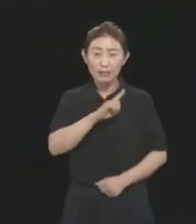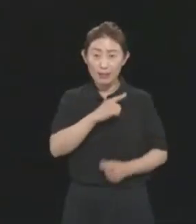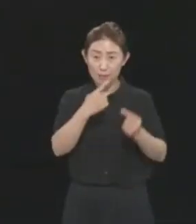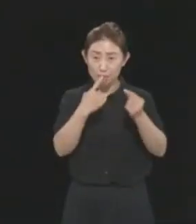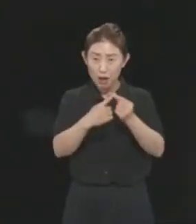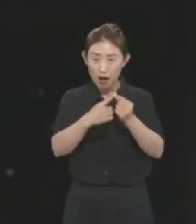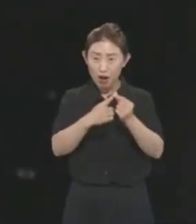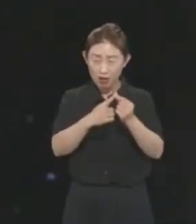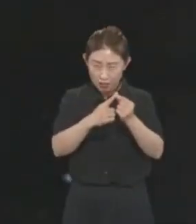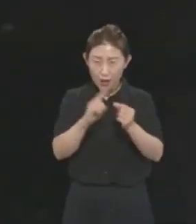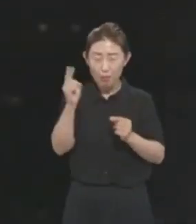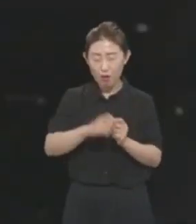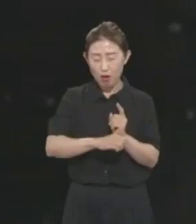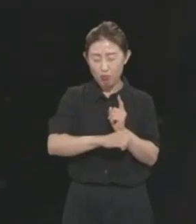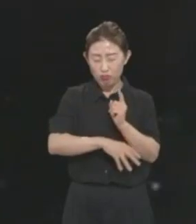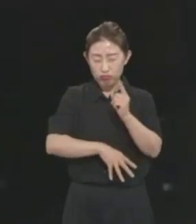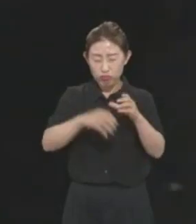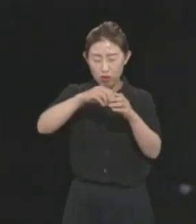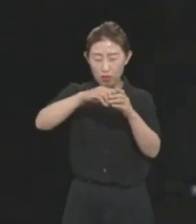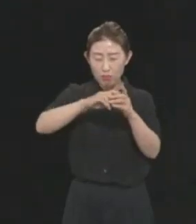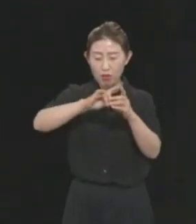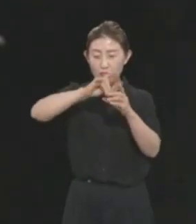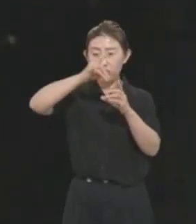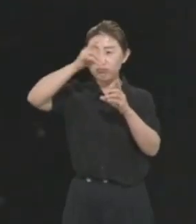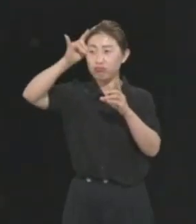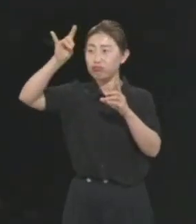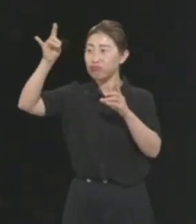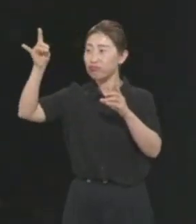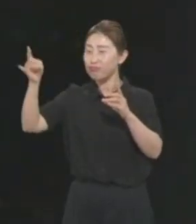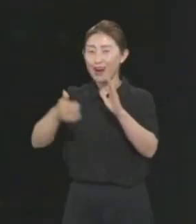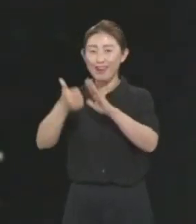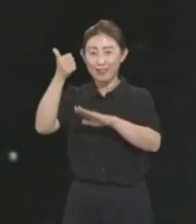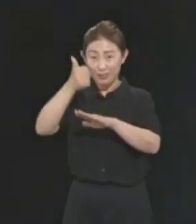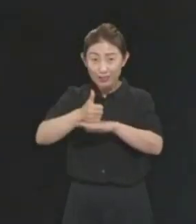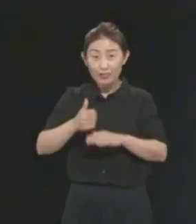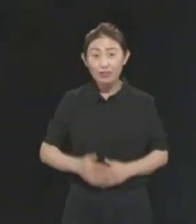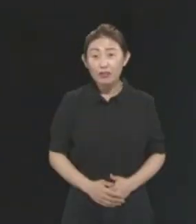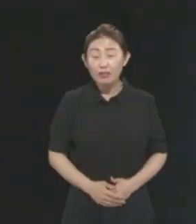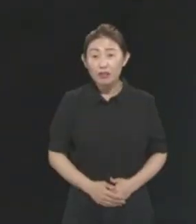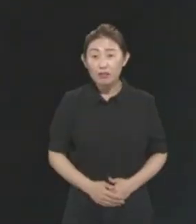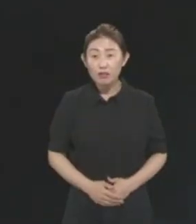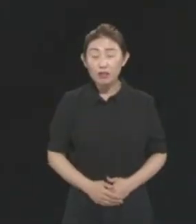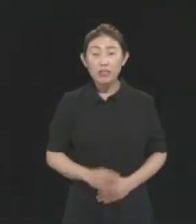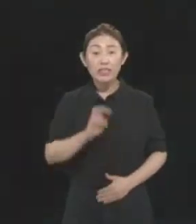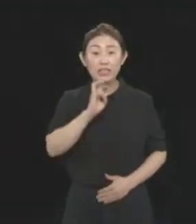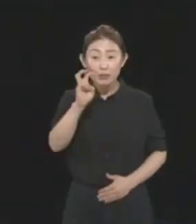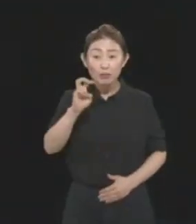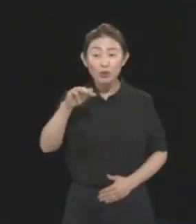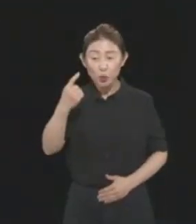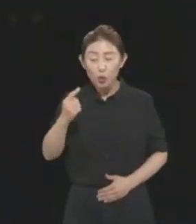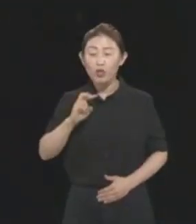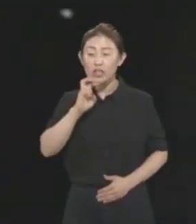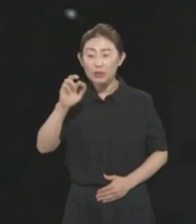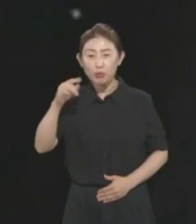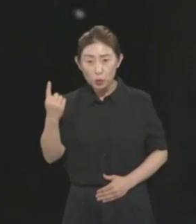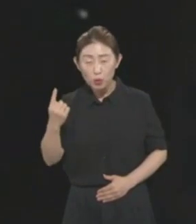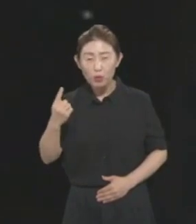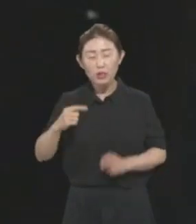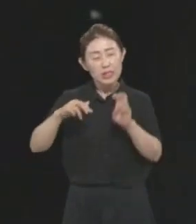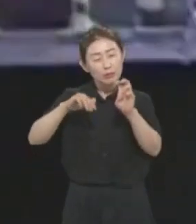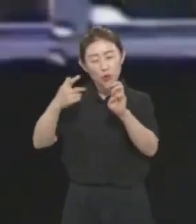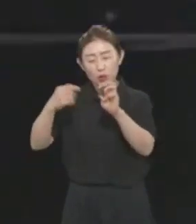먼저 우주로 향하는 차세대 소형위성 2호 분리 성공도 확인됐습니다. 이후 20초 간격으로 큐브 위성